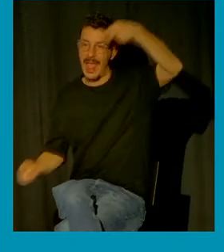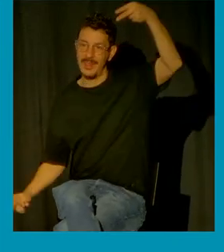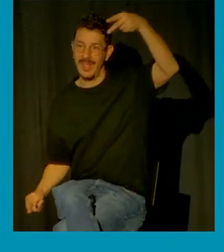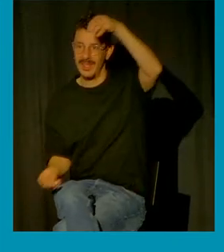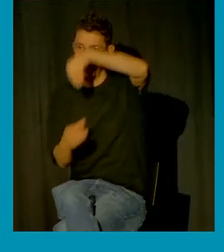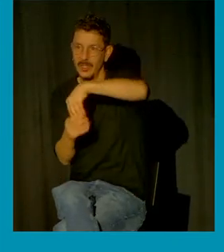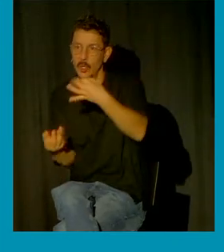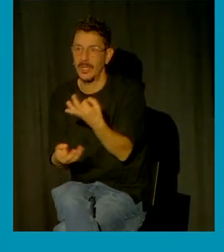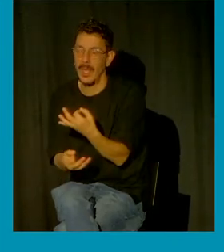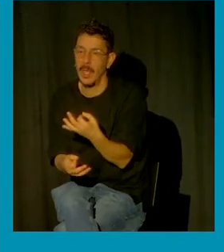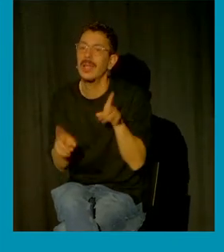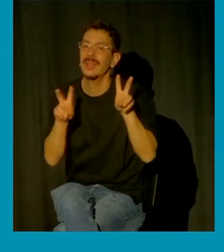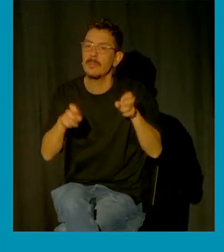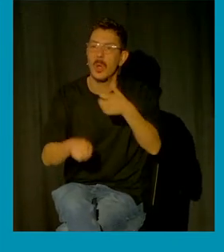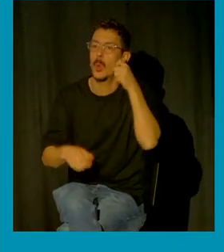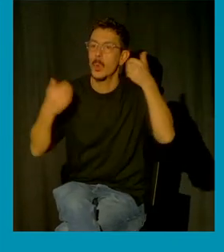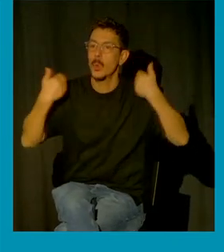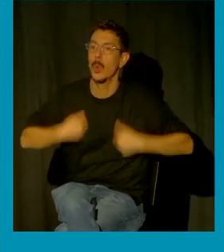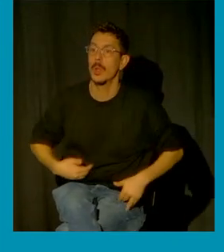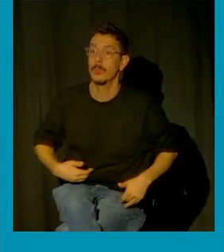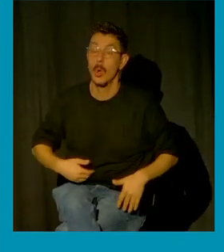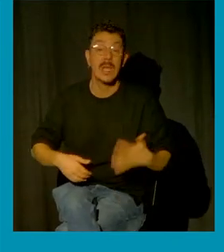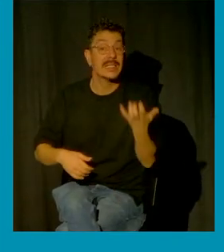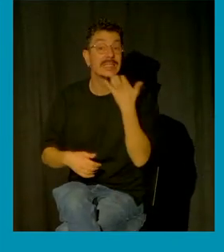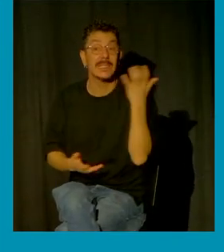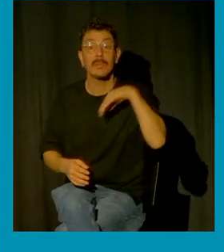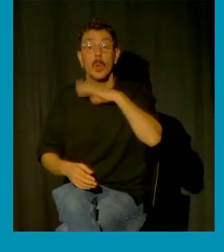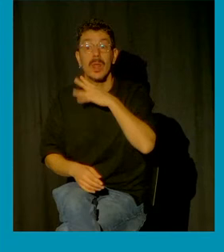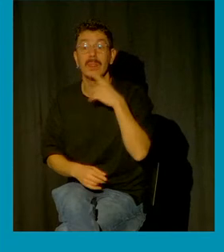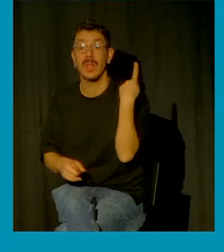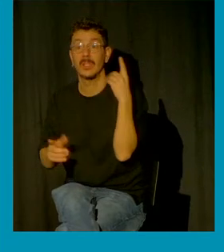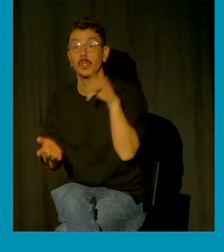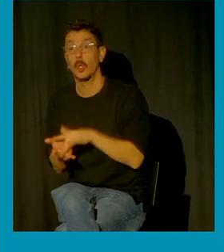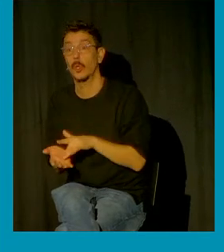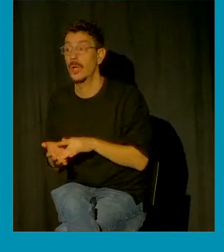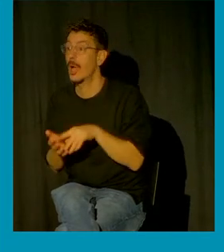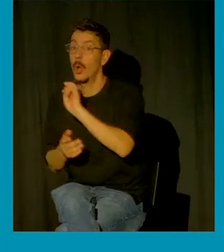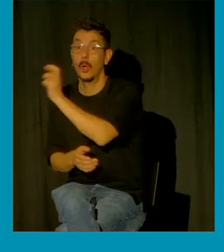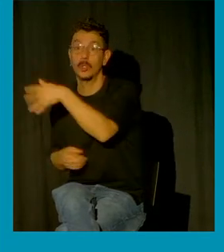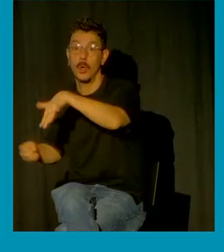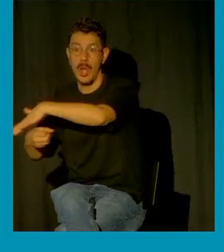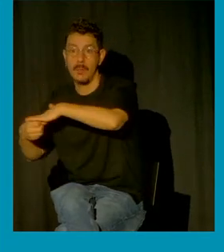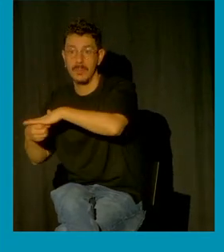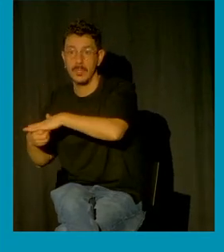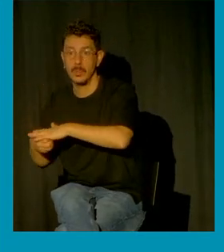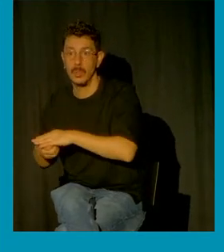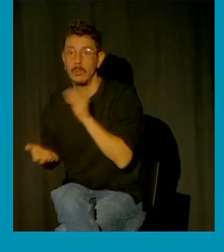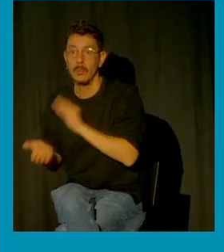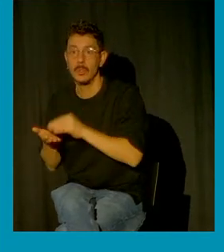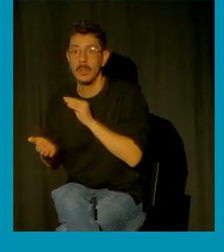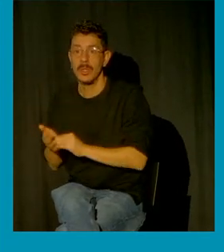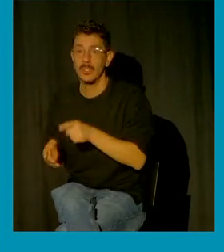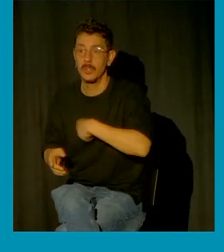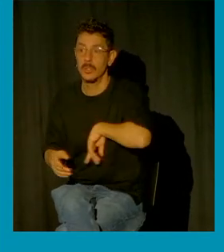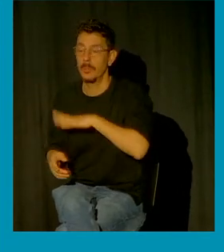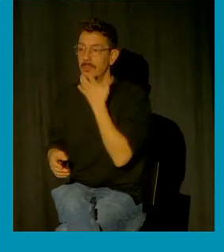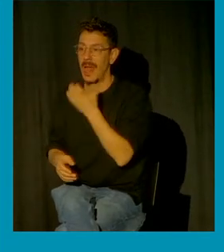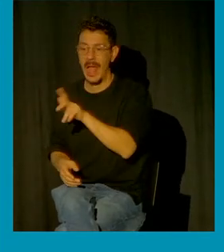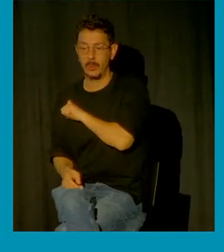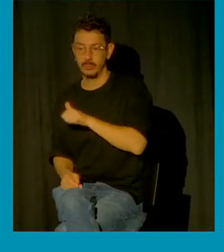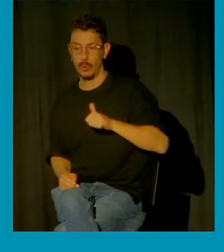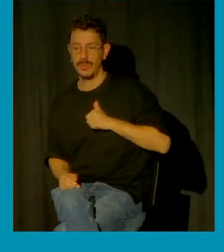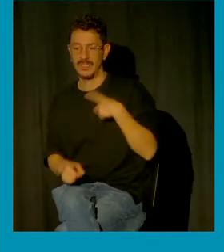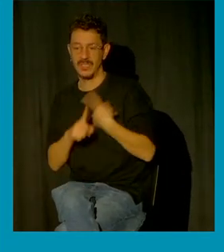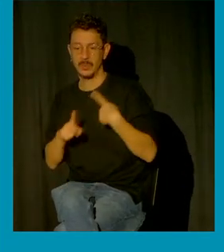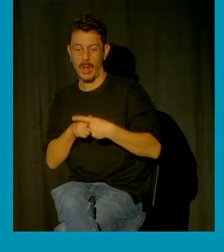projectar aquestes violències cap a el centre real que haurien de tenir que és el de l'autonomia sexual